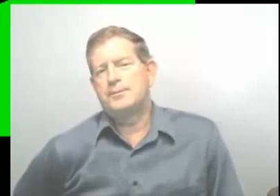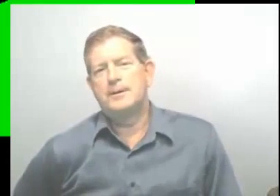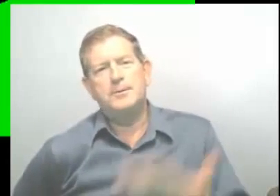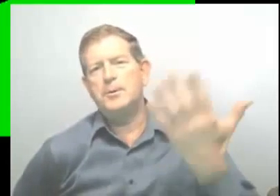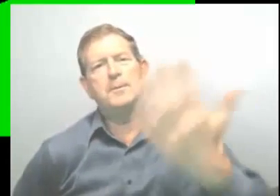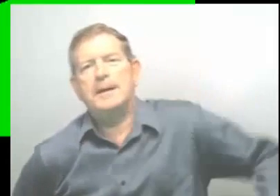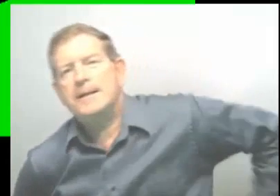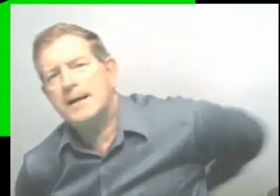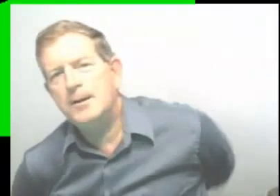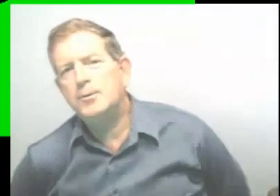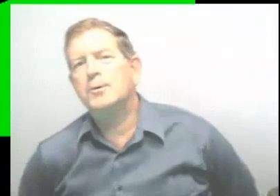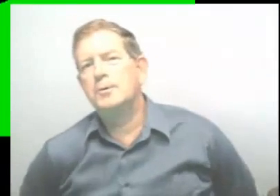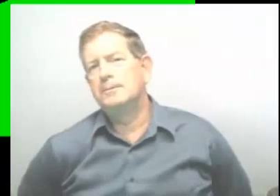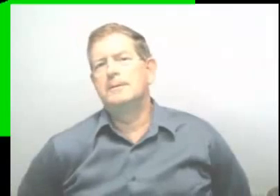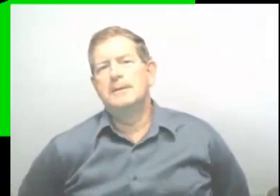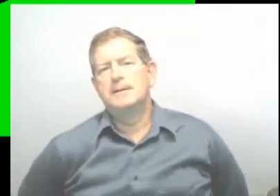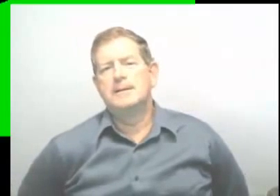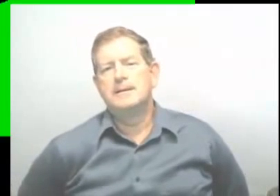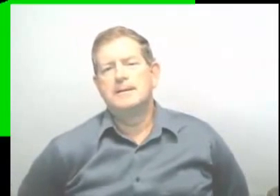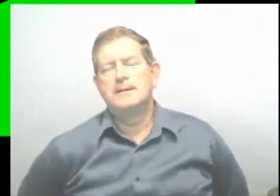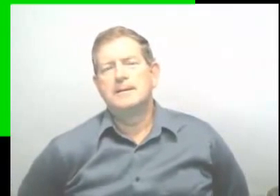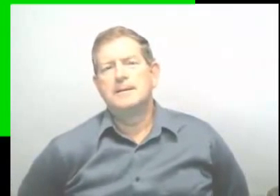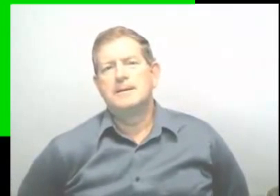14. Deux mains derrière le dos.